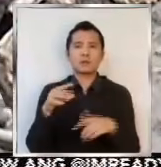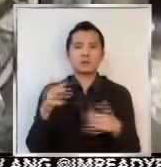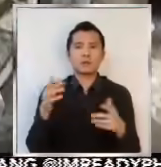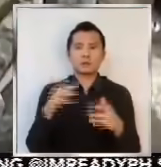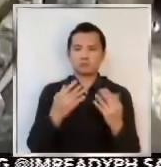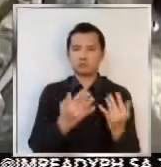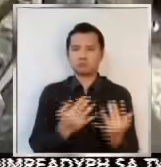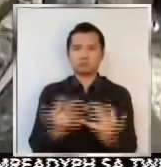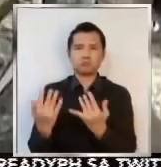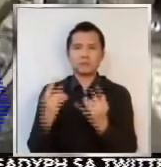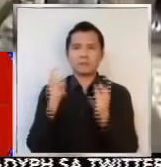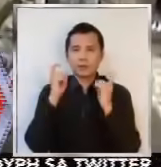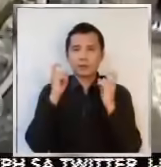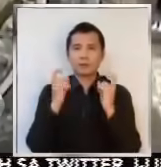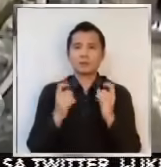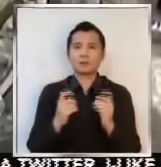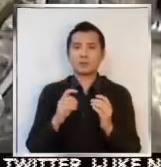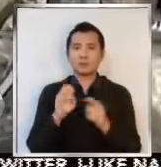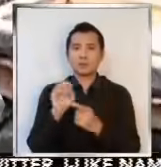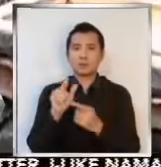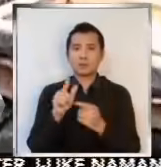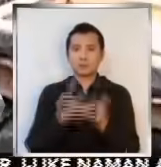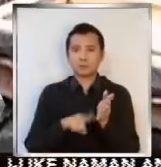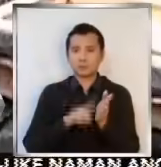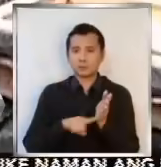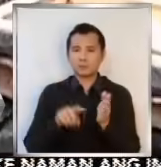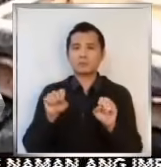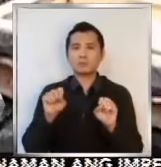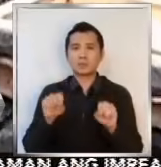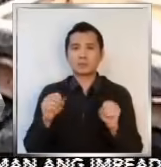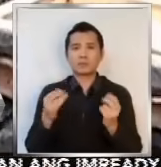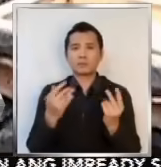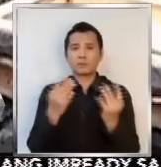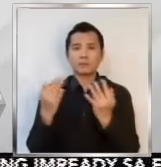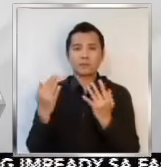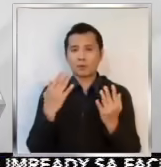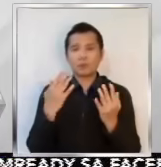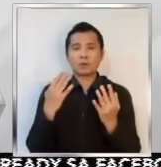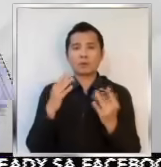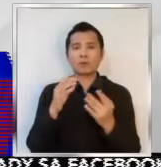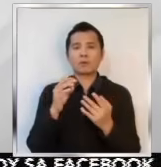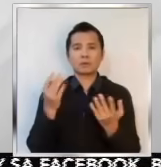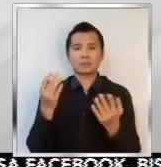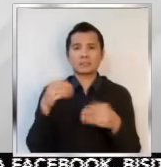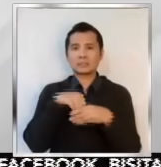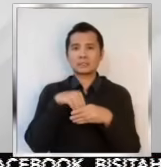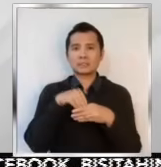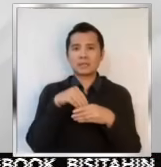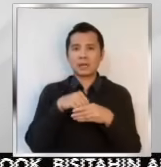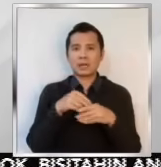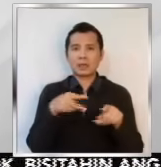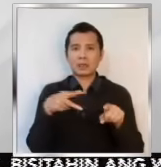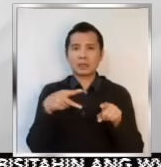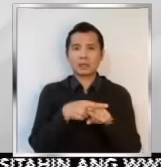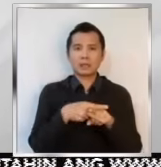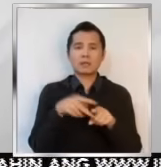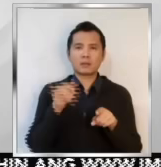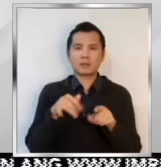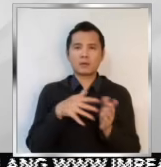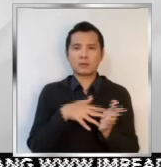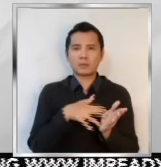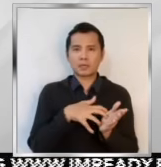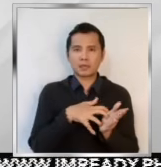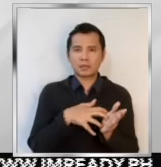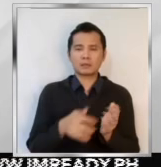investigasyon, isa sa posibleng dahilan ng sunog ang octopus connection sa loob ng bahay. Isa sa mga tinitignan nila is